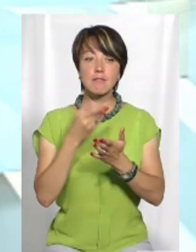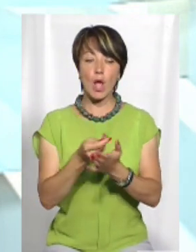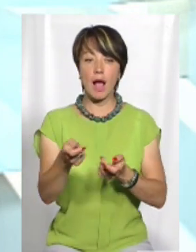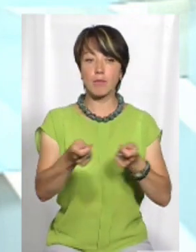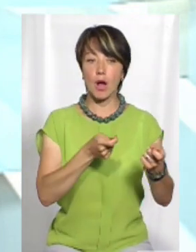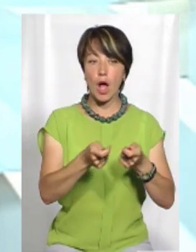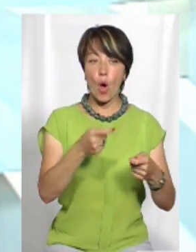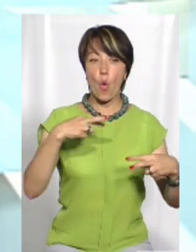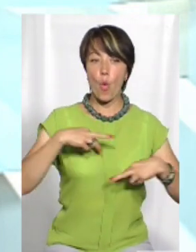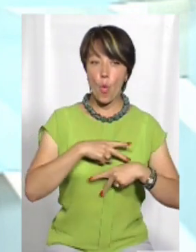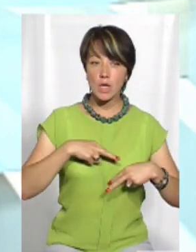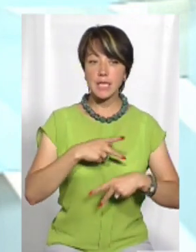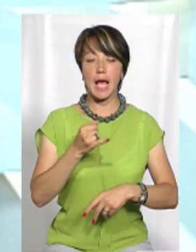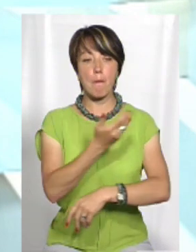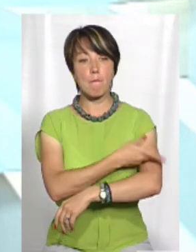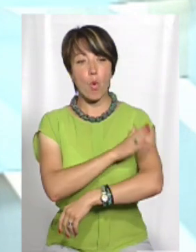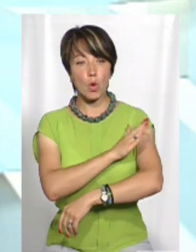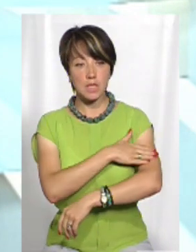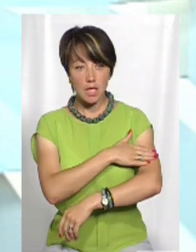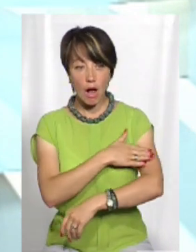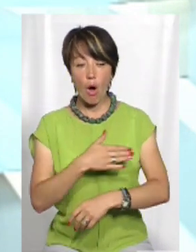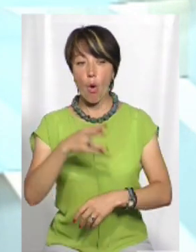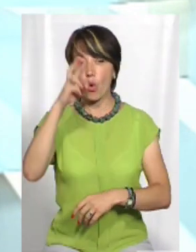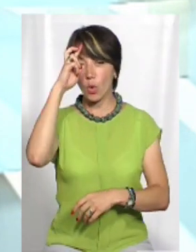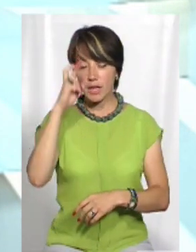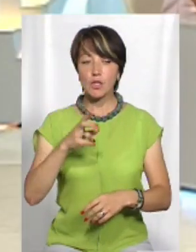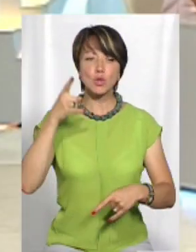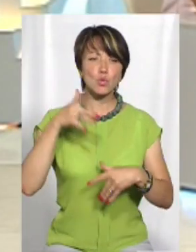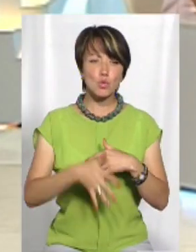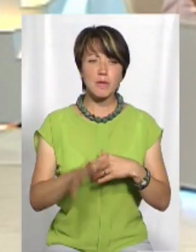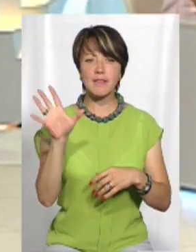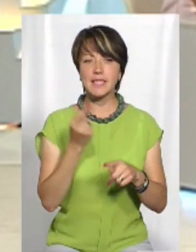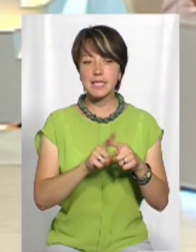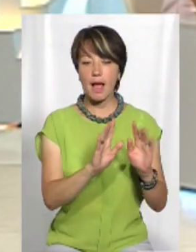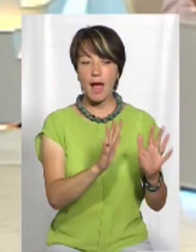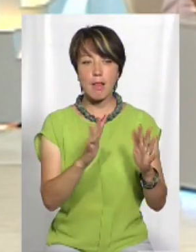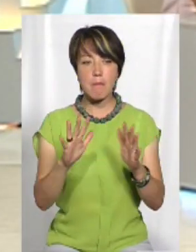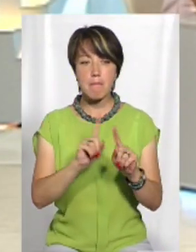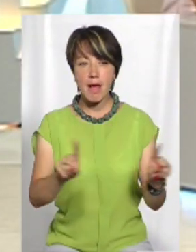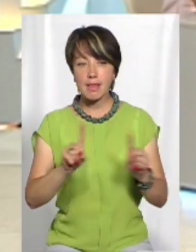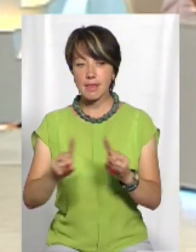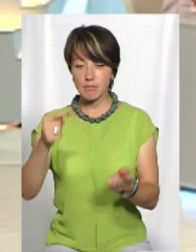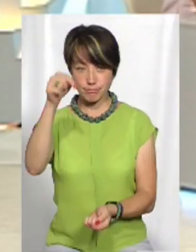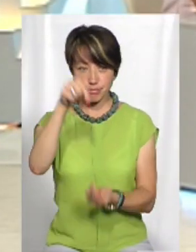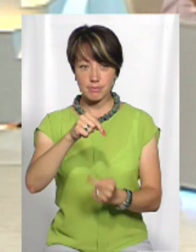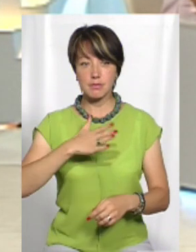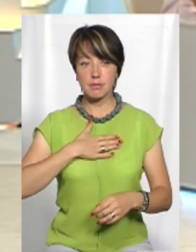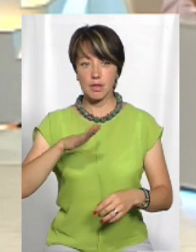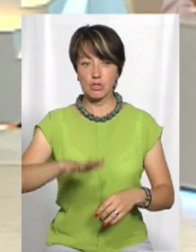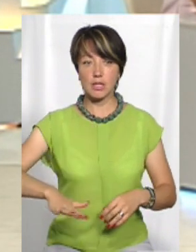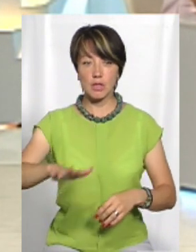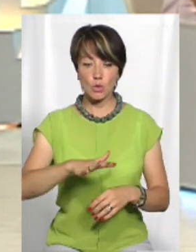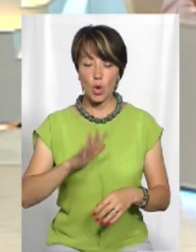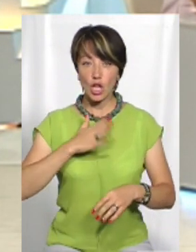і угорських королів, і польських королів. І зрозуміло, що всі ці елементи, вони були тут притаманні. І наші археологічні